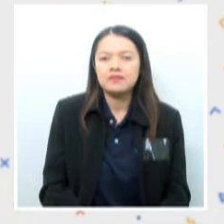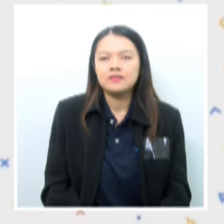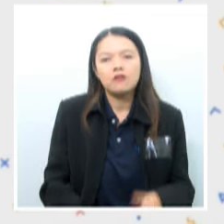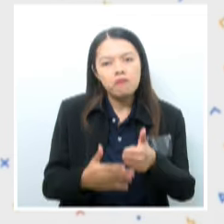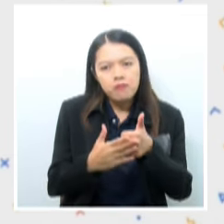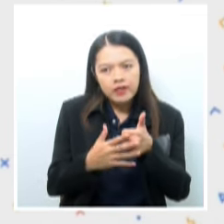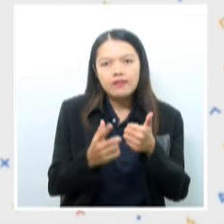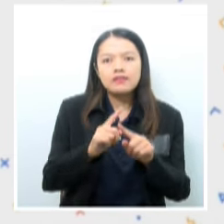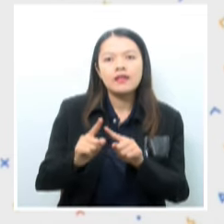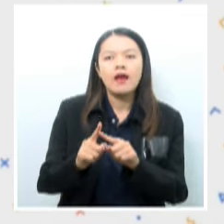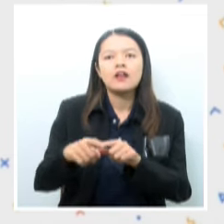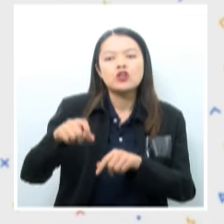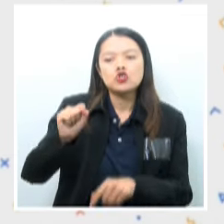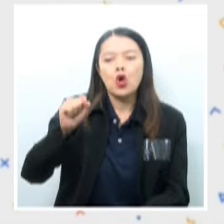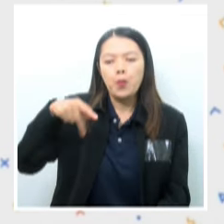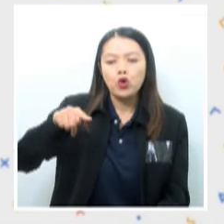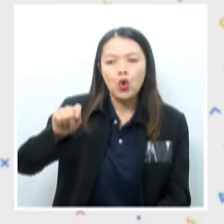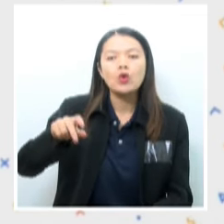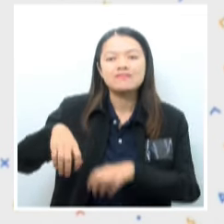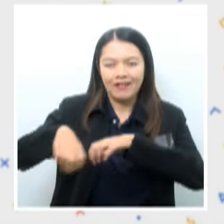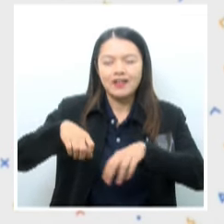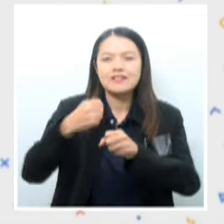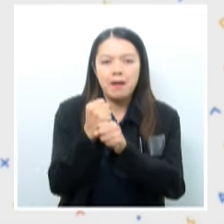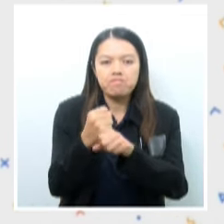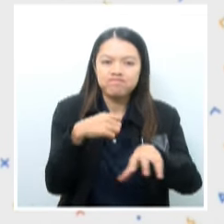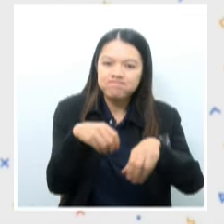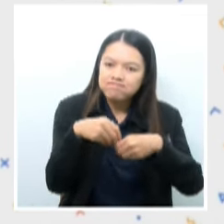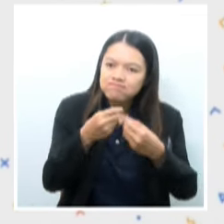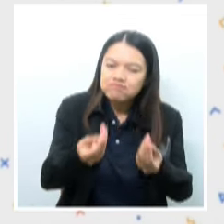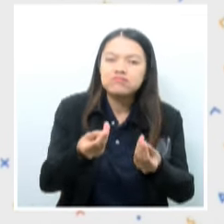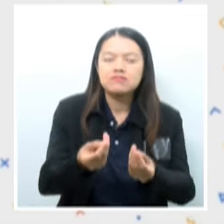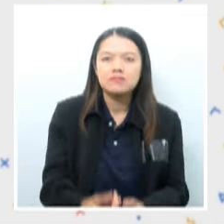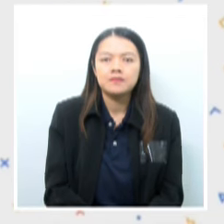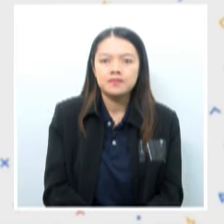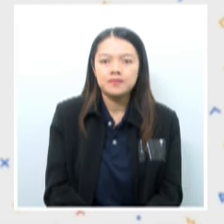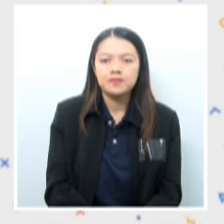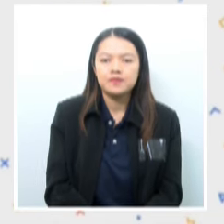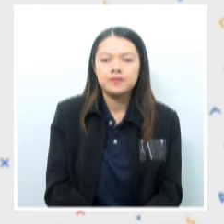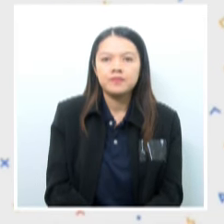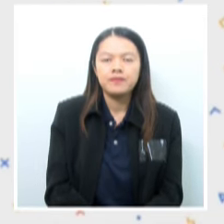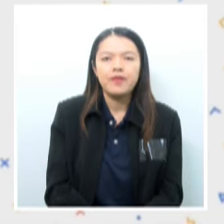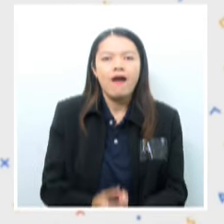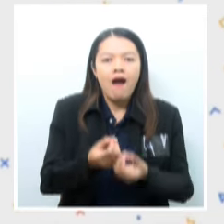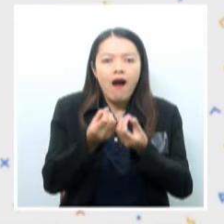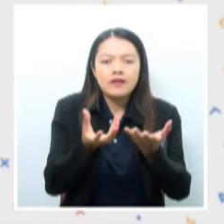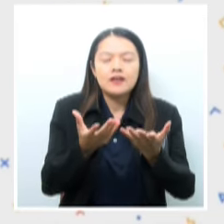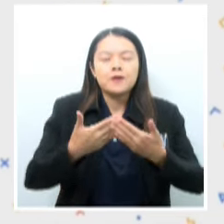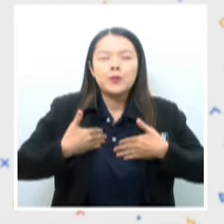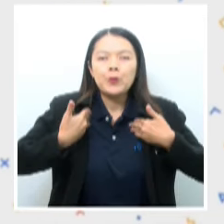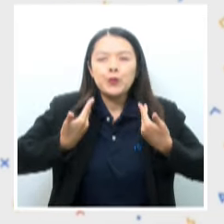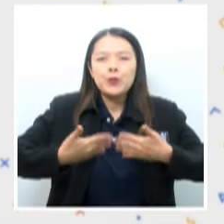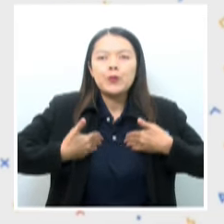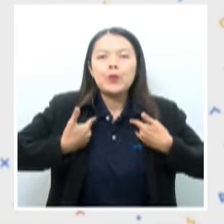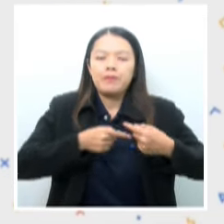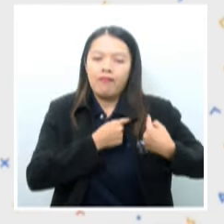างสุดท้ายสปท.จัดให้เราฉะนั้นเมื่อเราได้รับการจัดสรรอะไรต่างๆให้แล้วนะครับก็เพื่อตอบสนองให้พวกเรามีความสุขนะครับก็เป็